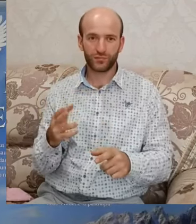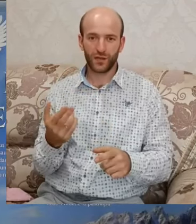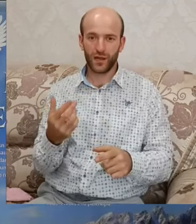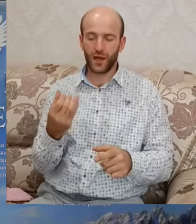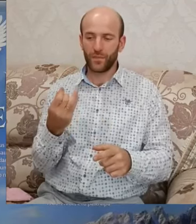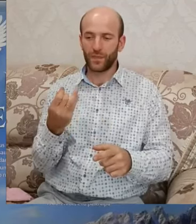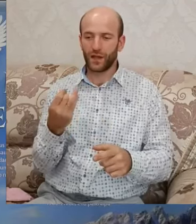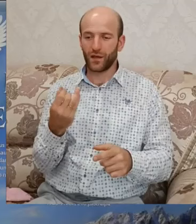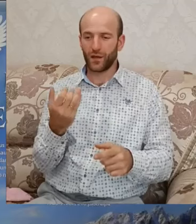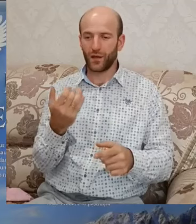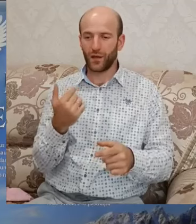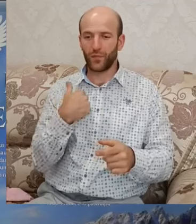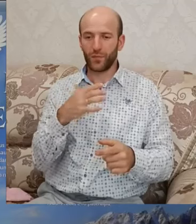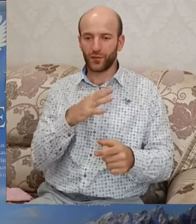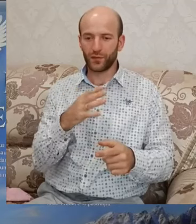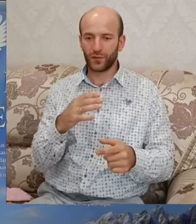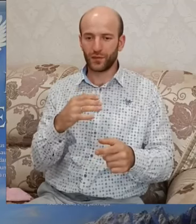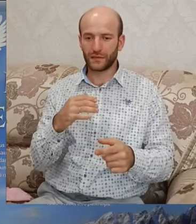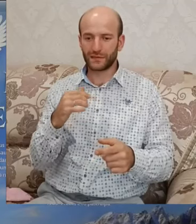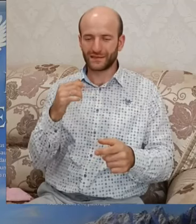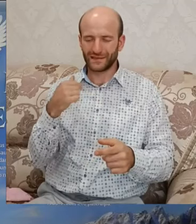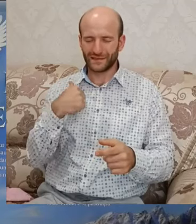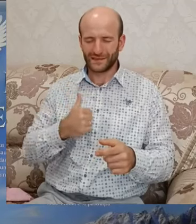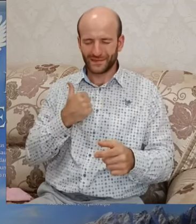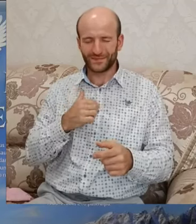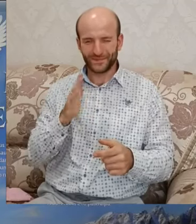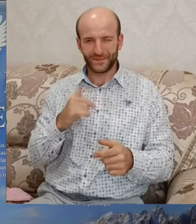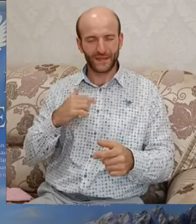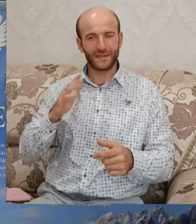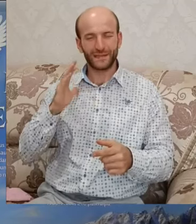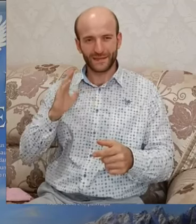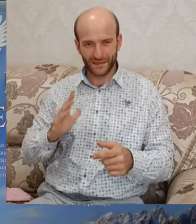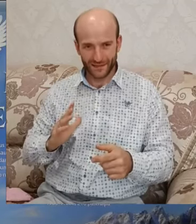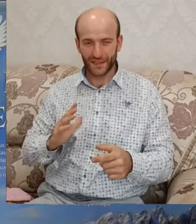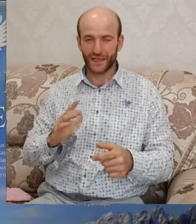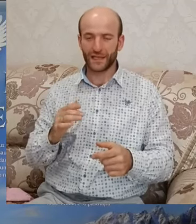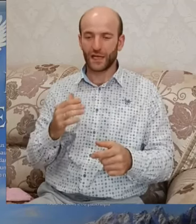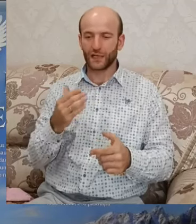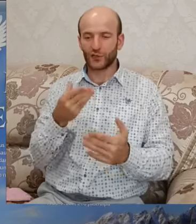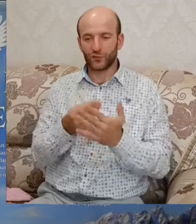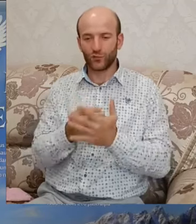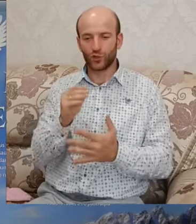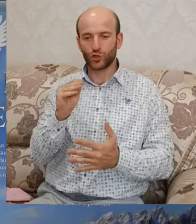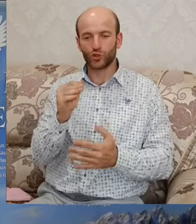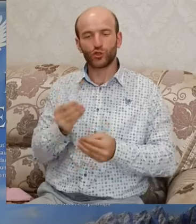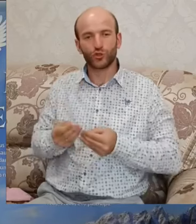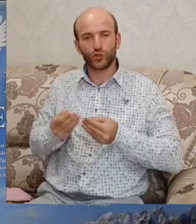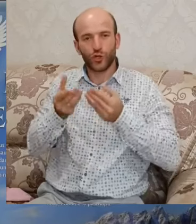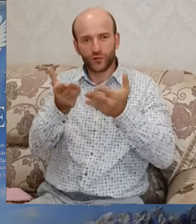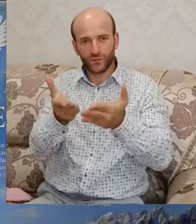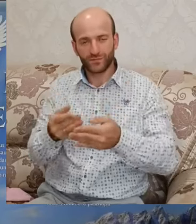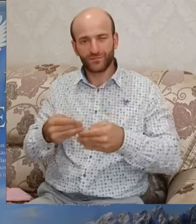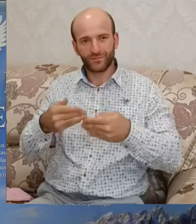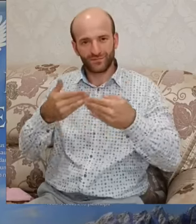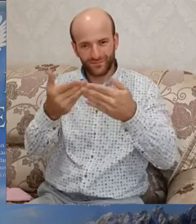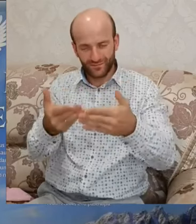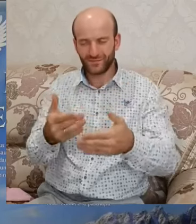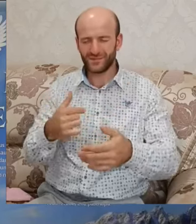стоит терпеть? Ir dėl ko verta pasiaukoti? И ради чего стоит жертвовать? Tai vienas dalykas. Это одна вещь. Tai